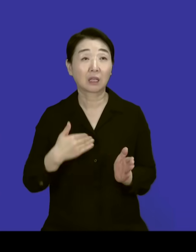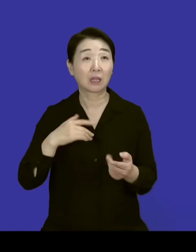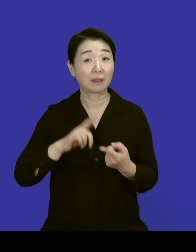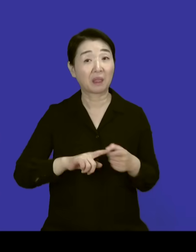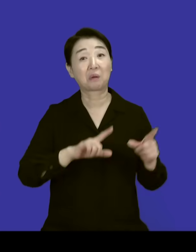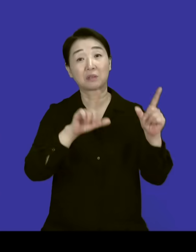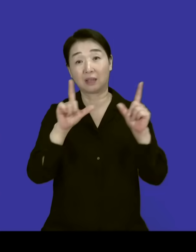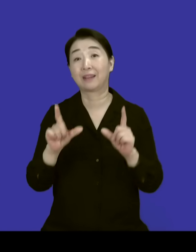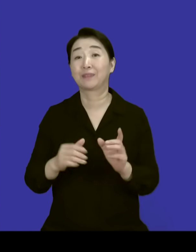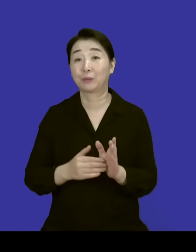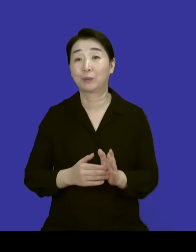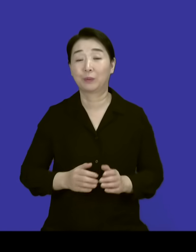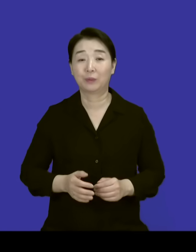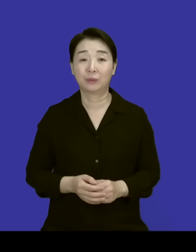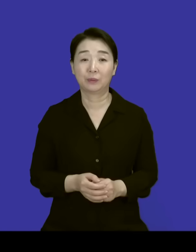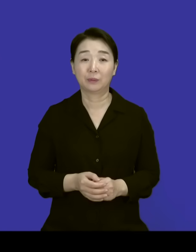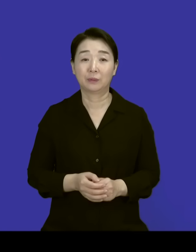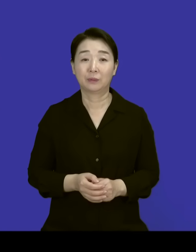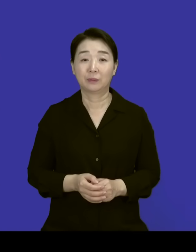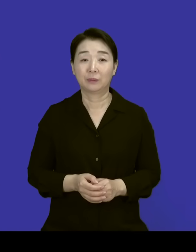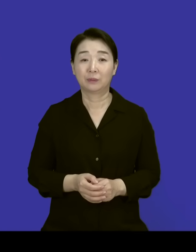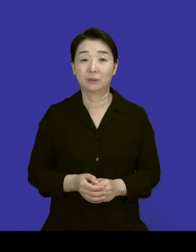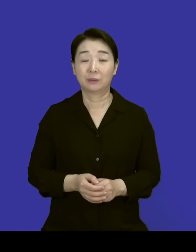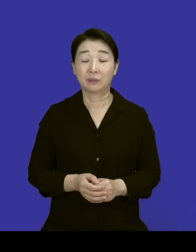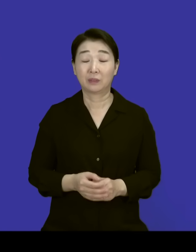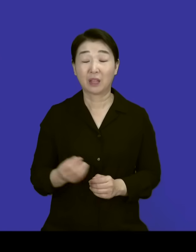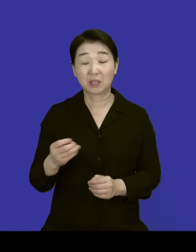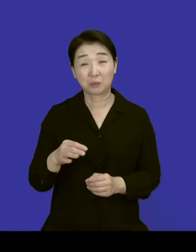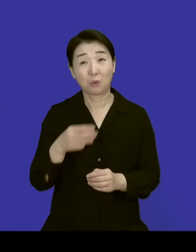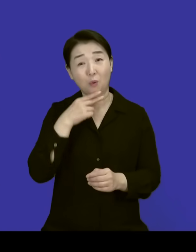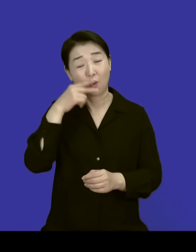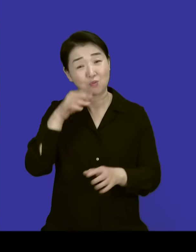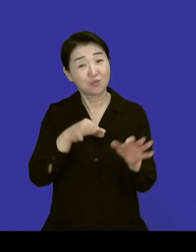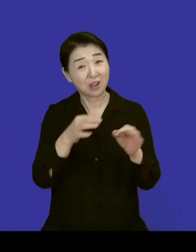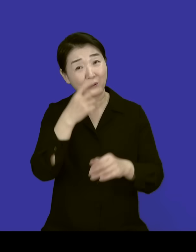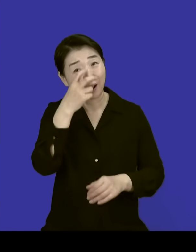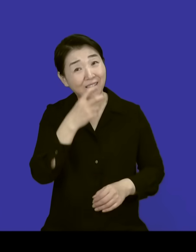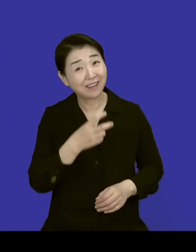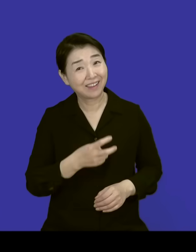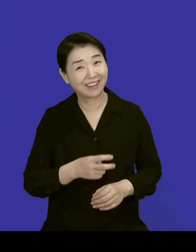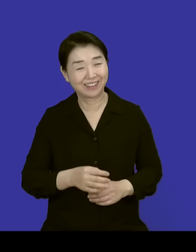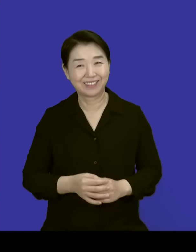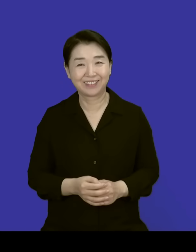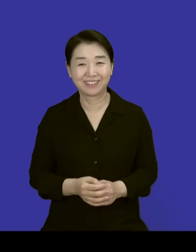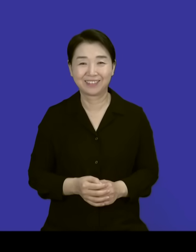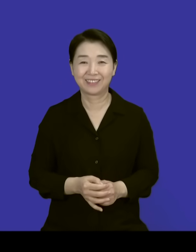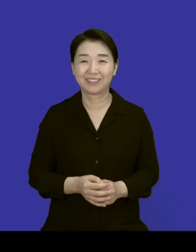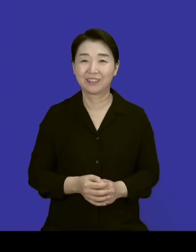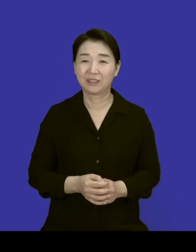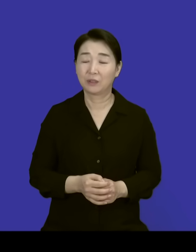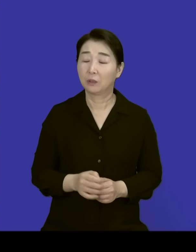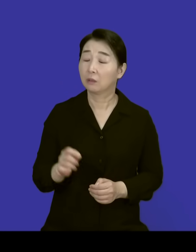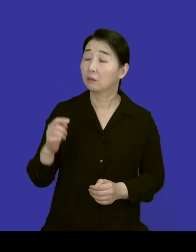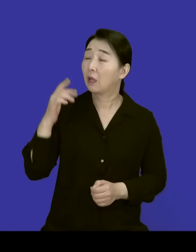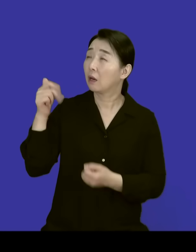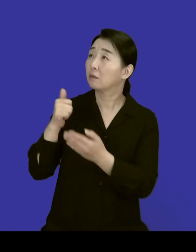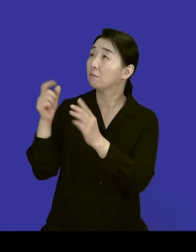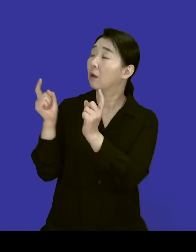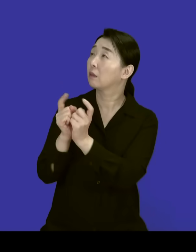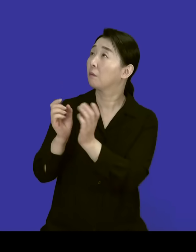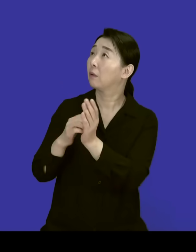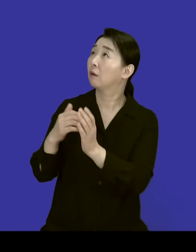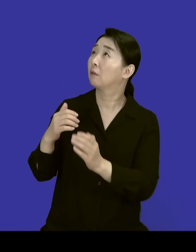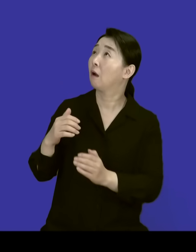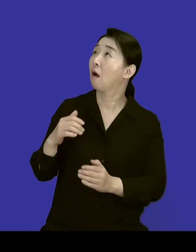예. 네. 그리고 다시 이제 업장 그렇게 관리하러 가고. 너무 그러니까 너무 예. 막 크게 다가오진 않았던 것 같아요. 예.